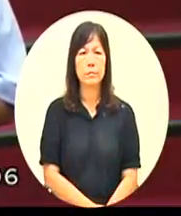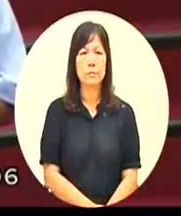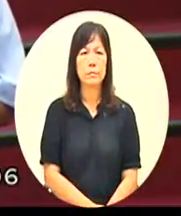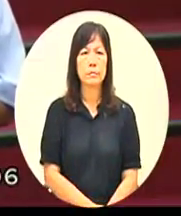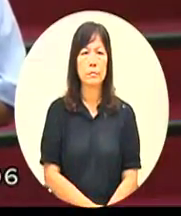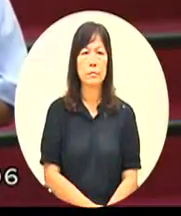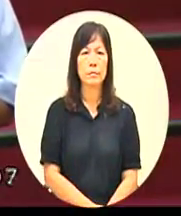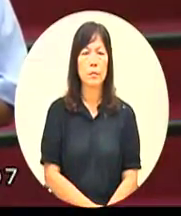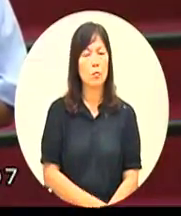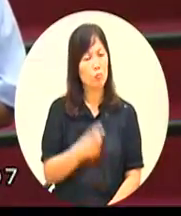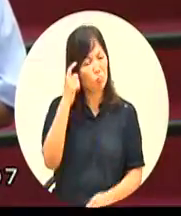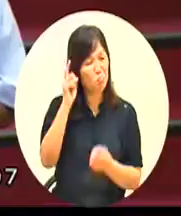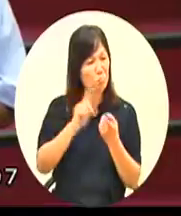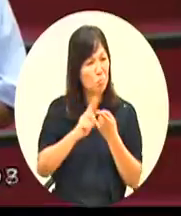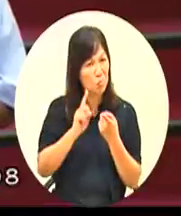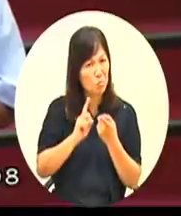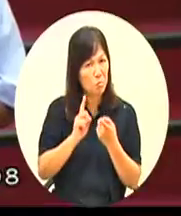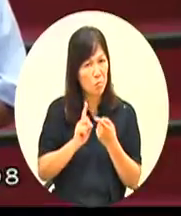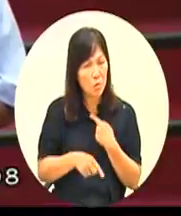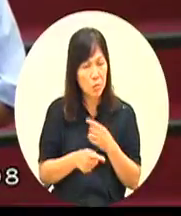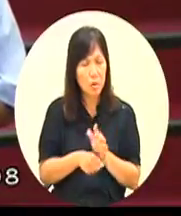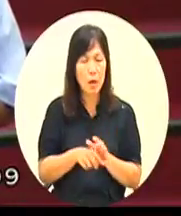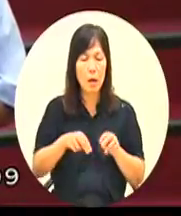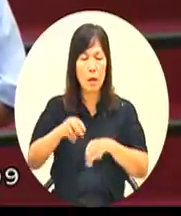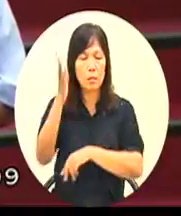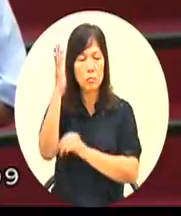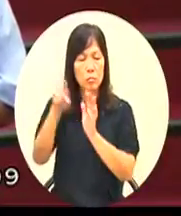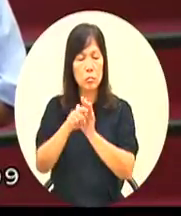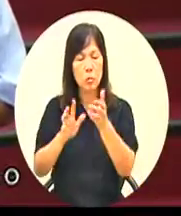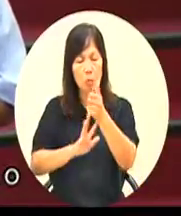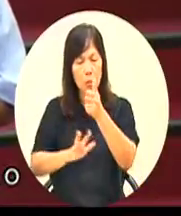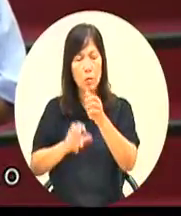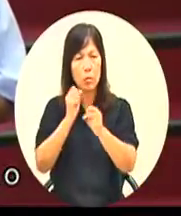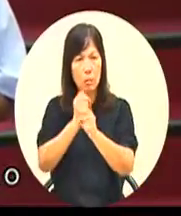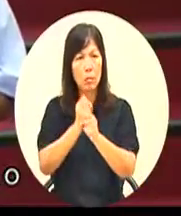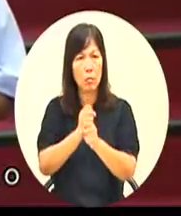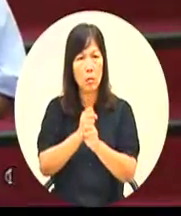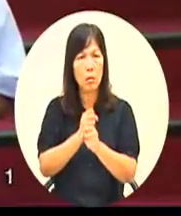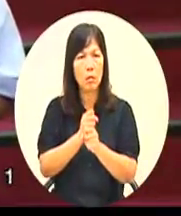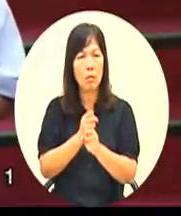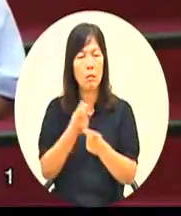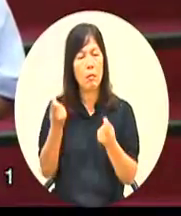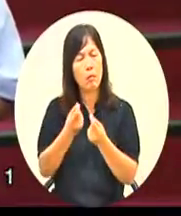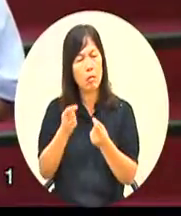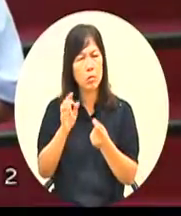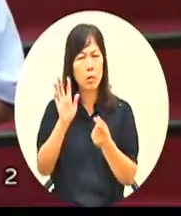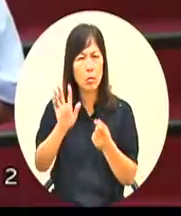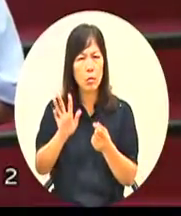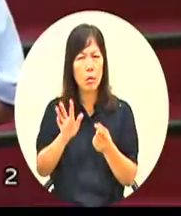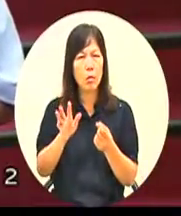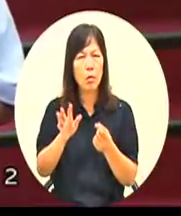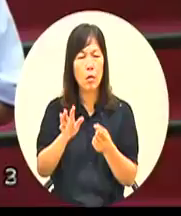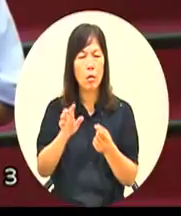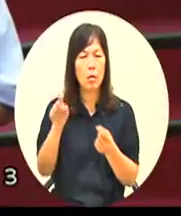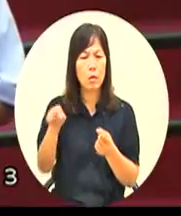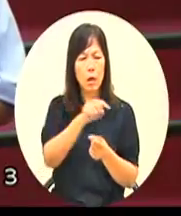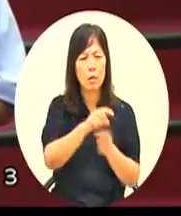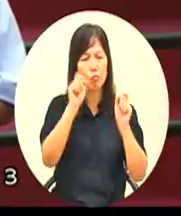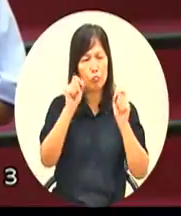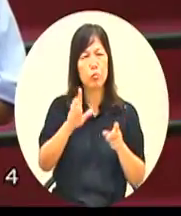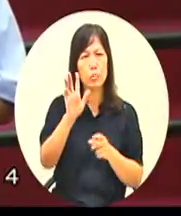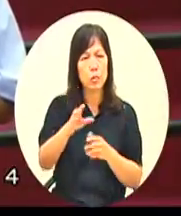合理不合理，但是在行政体制的运作就感觉是一国两